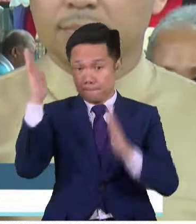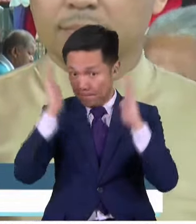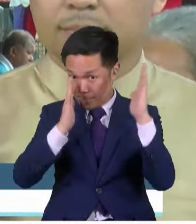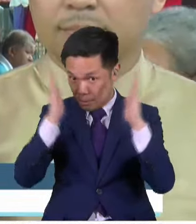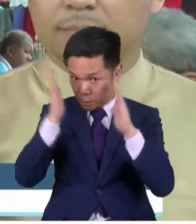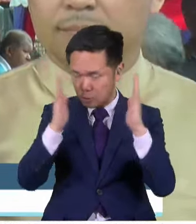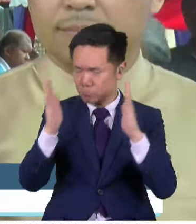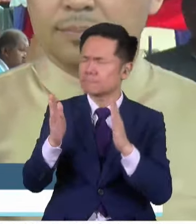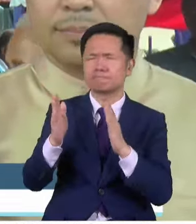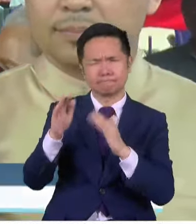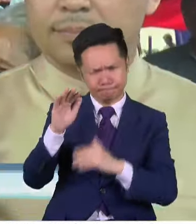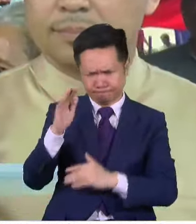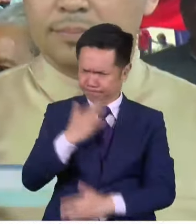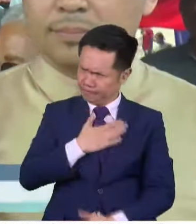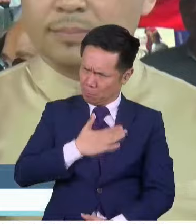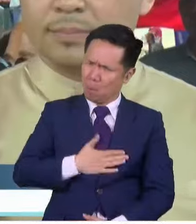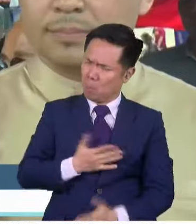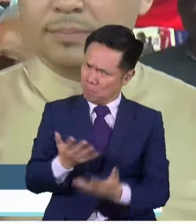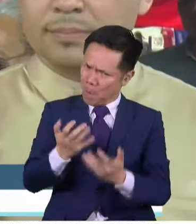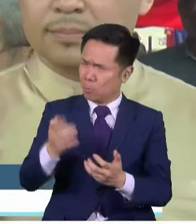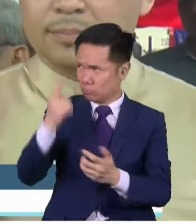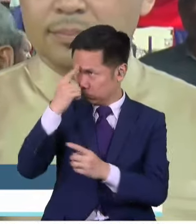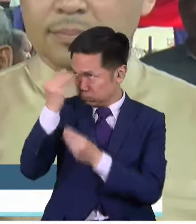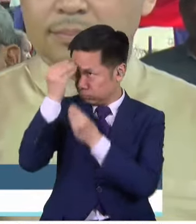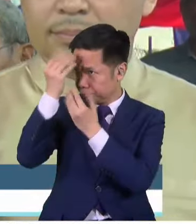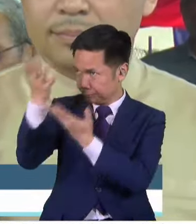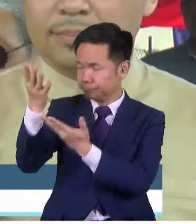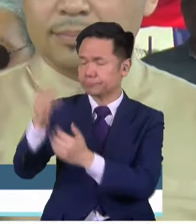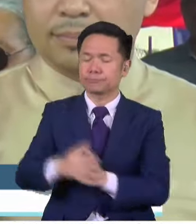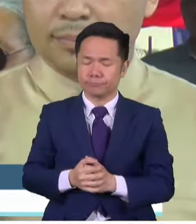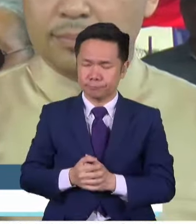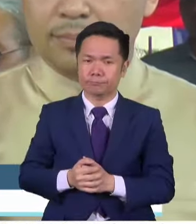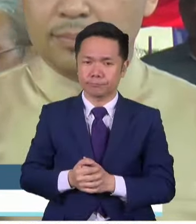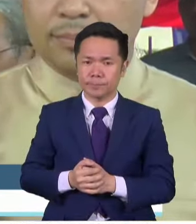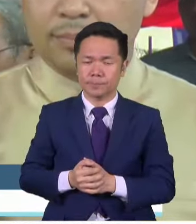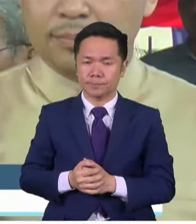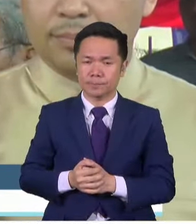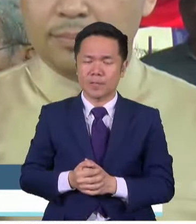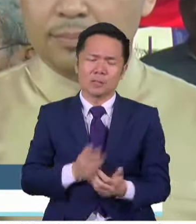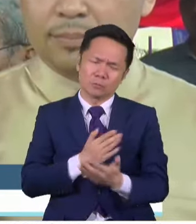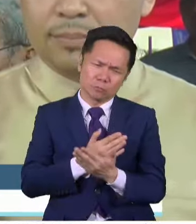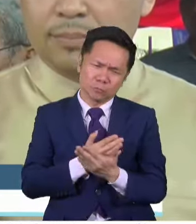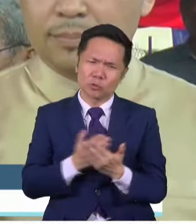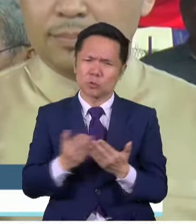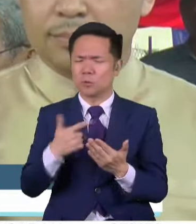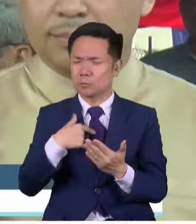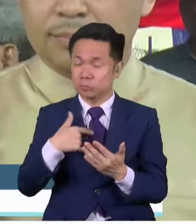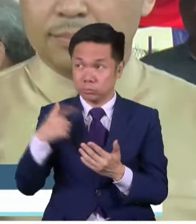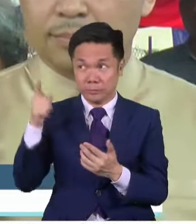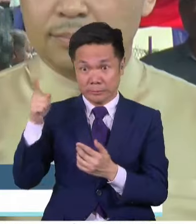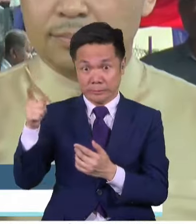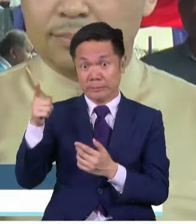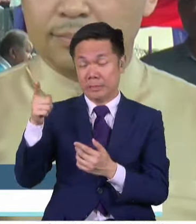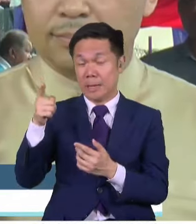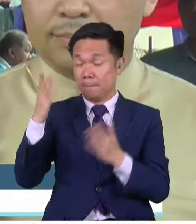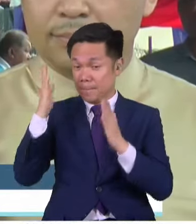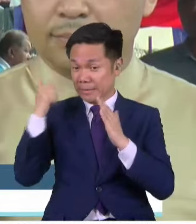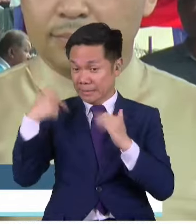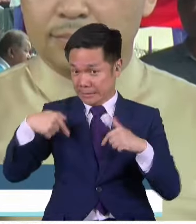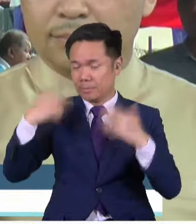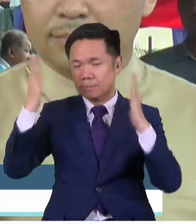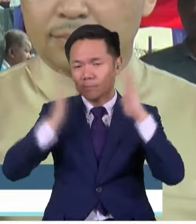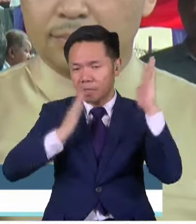ketetapan ini ini selaras dengan segala apa jua langkah dan tindakan yang dilakukan oleh